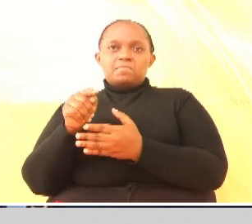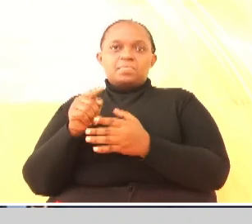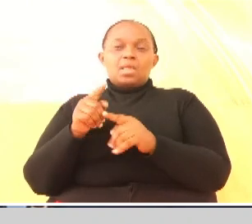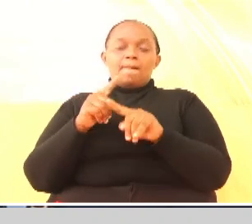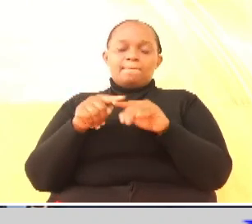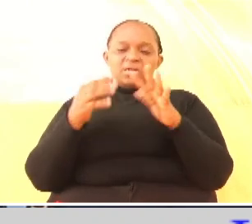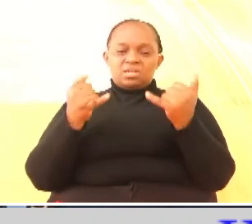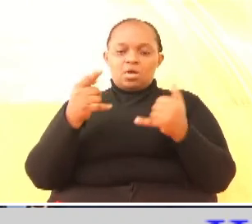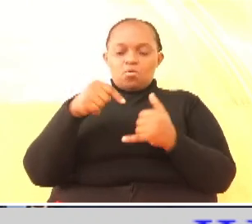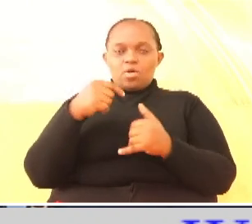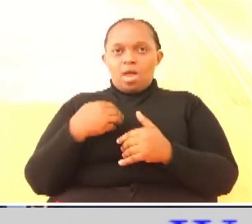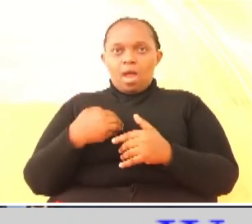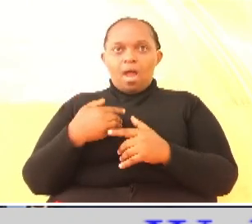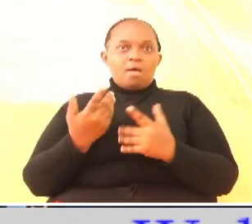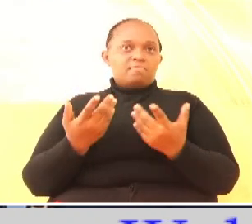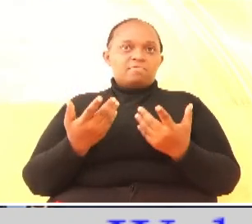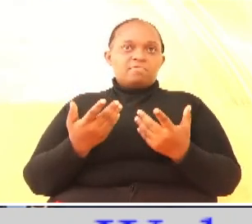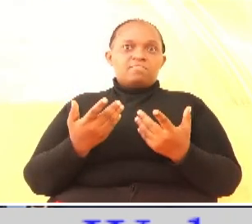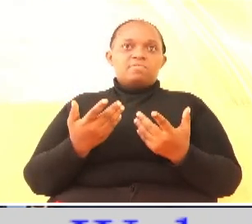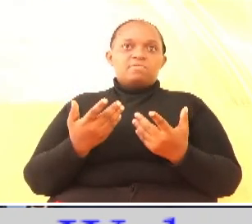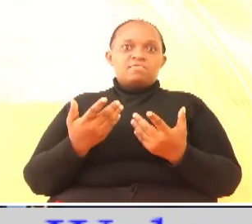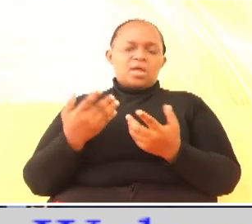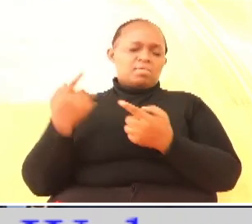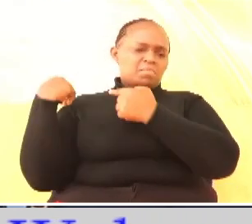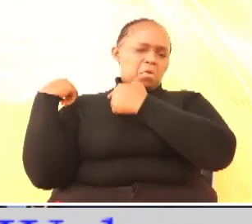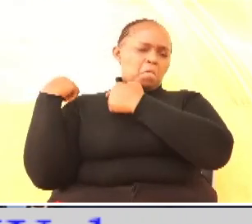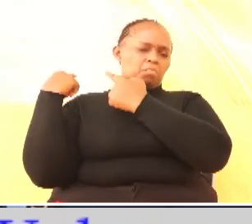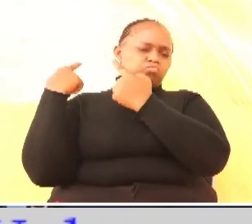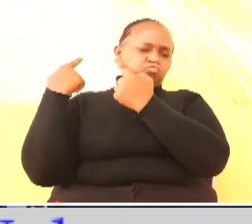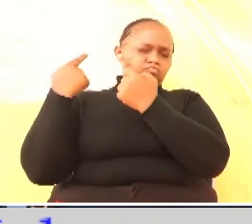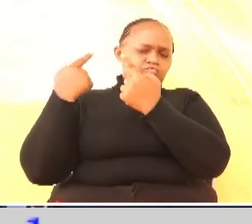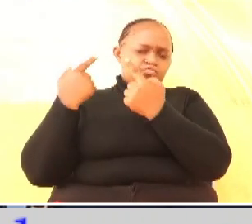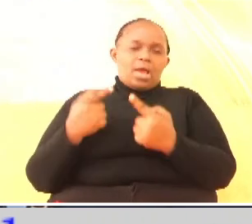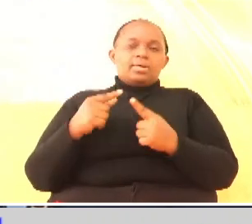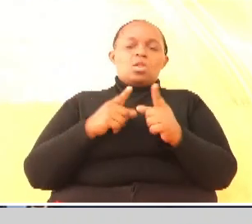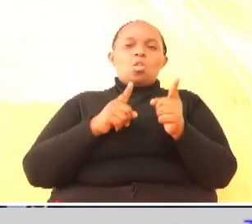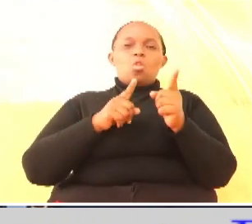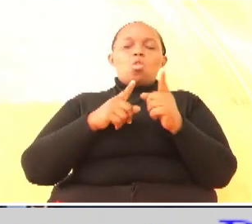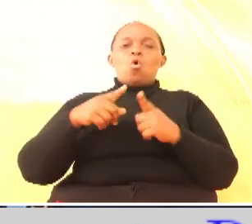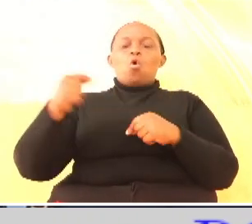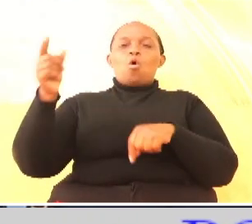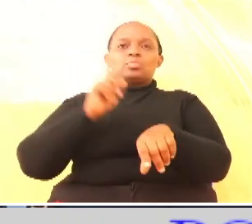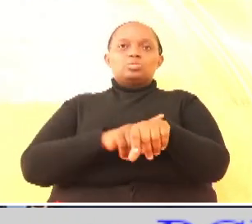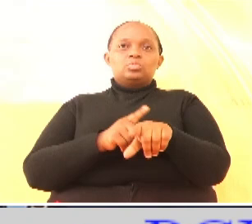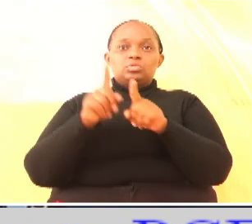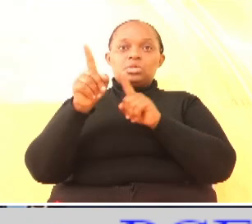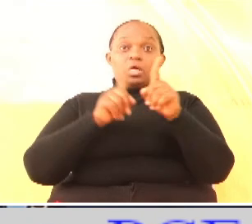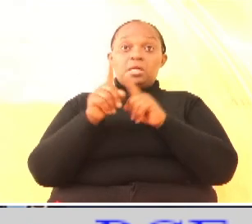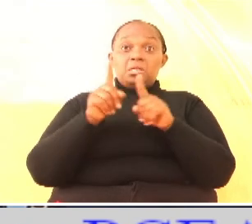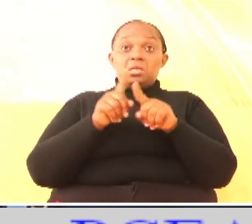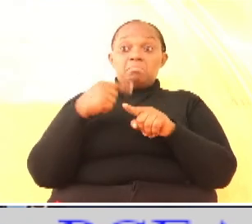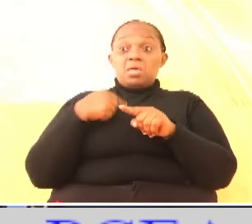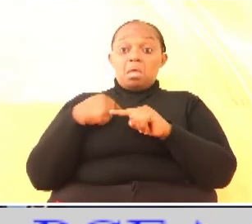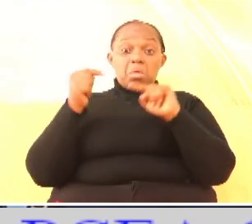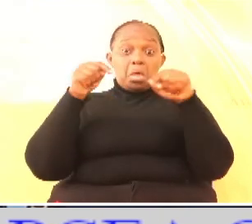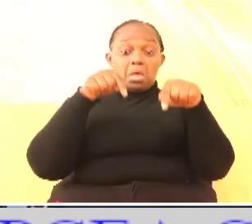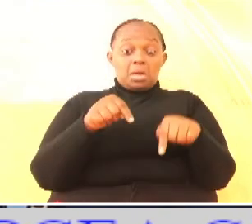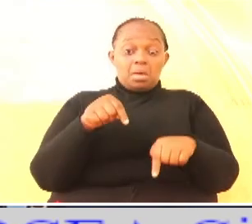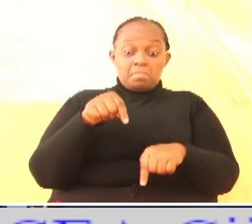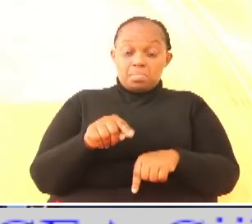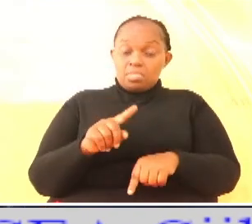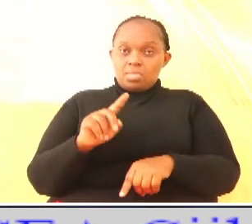hivyo tuko, tumetoka mahali pamoja. Na tuwashukuru kwa injili kuenea mahali hapa. Sijawahi fika hapa, lakini nilikuja